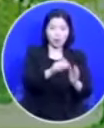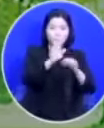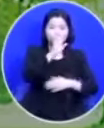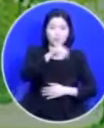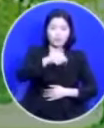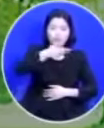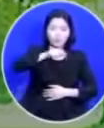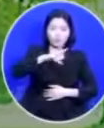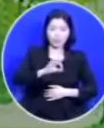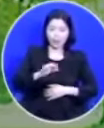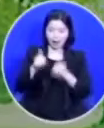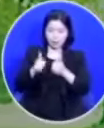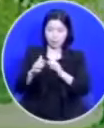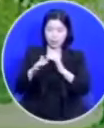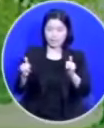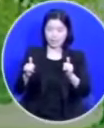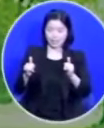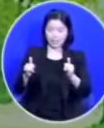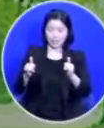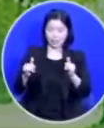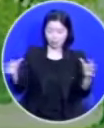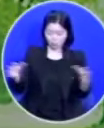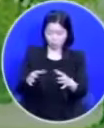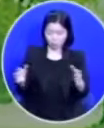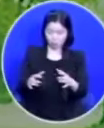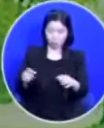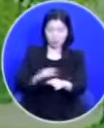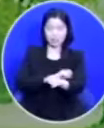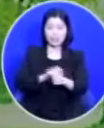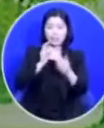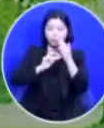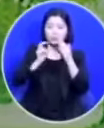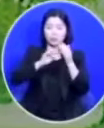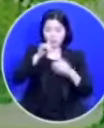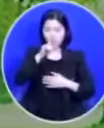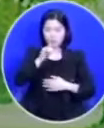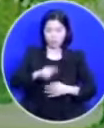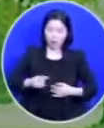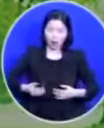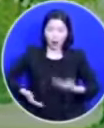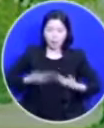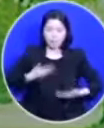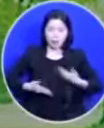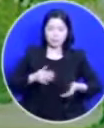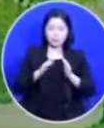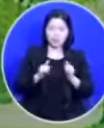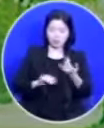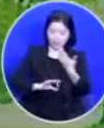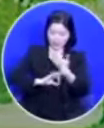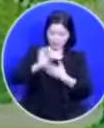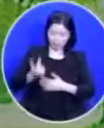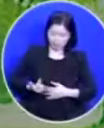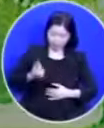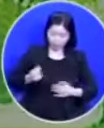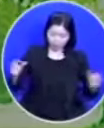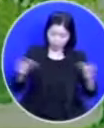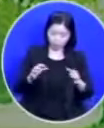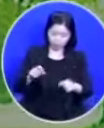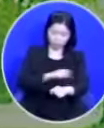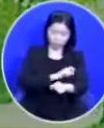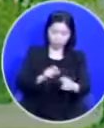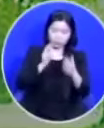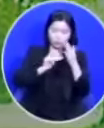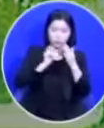그날 특송을 맡은 모양입니다 그래서 그 바쁜 사람들이 아침 일찍 모여서 특성 준비를 하고